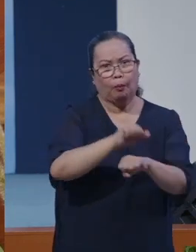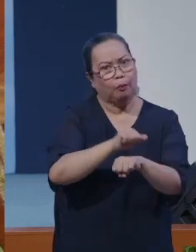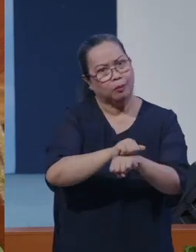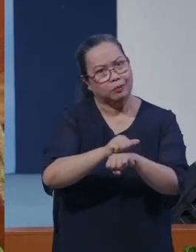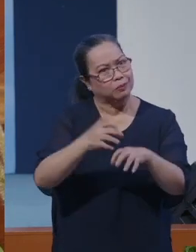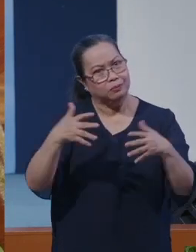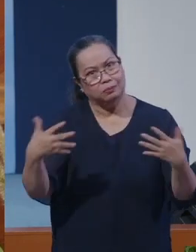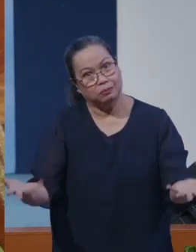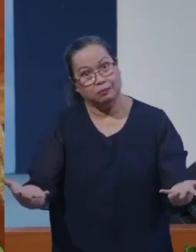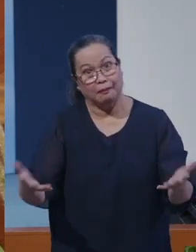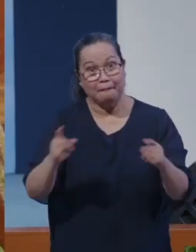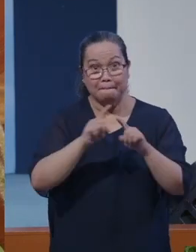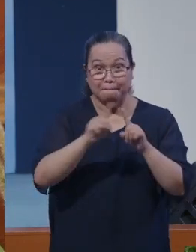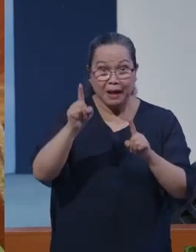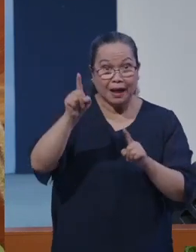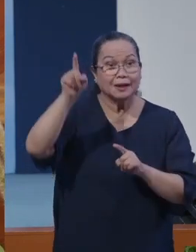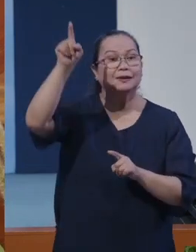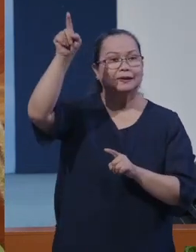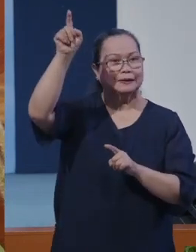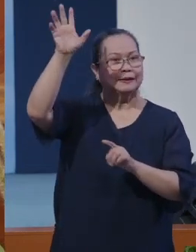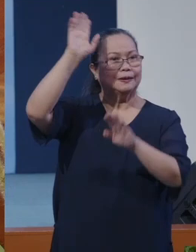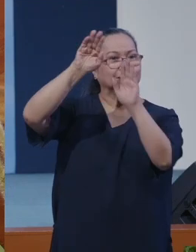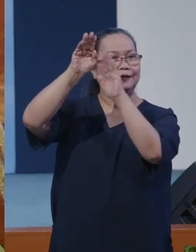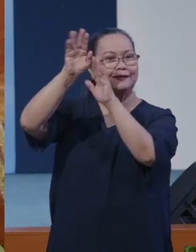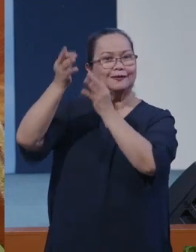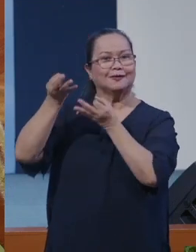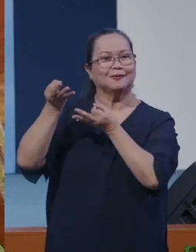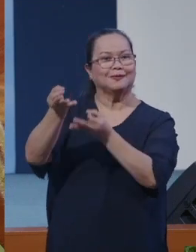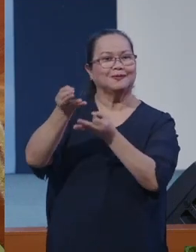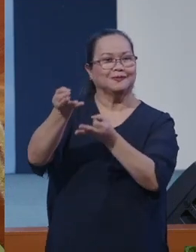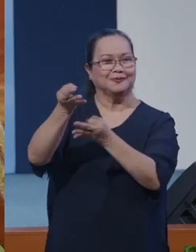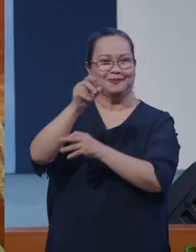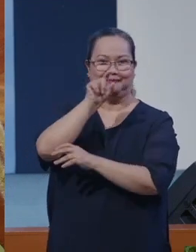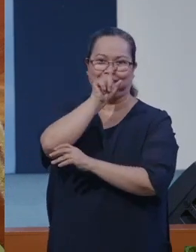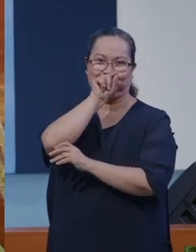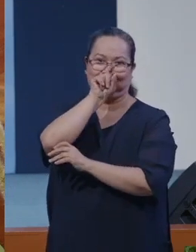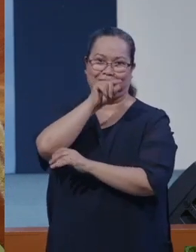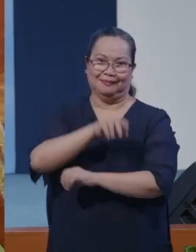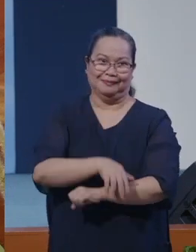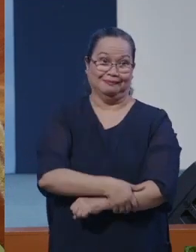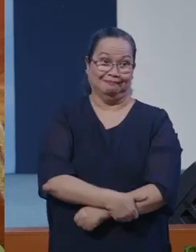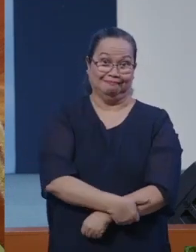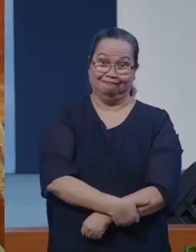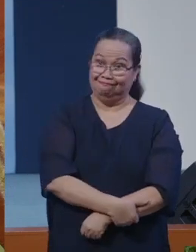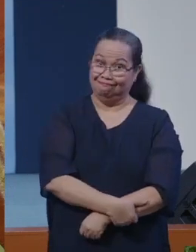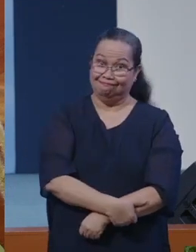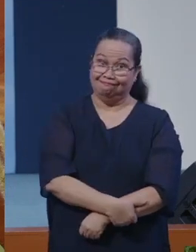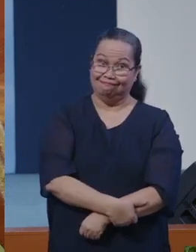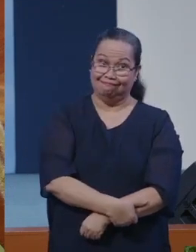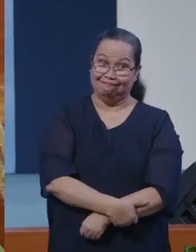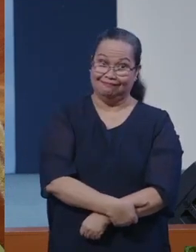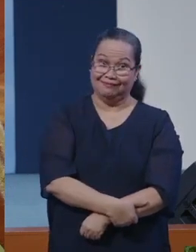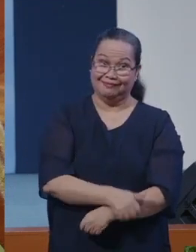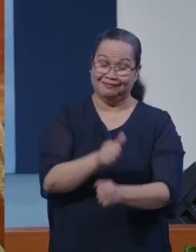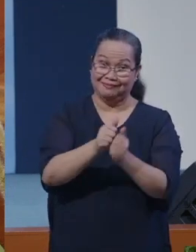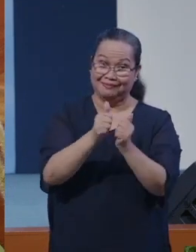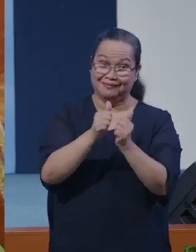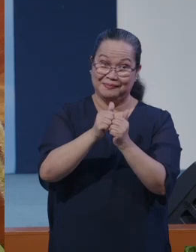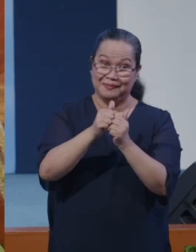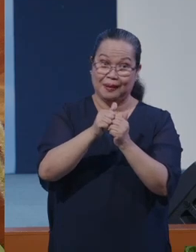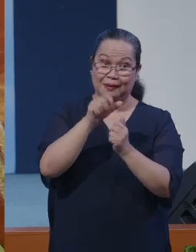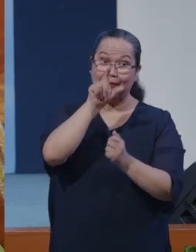into barns, yet your heavenly Father feeds them. Hindi ibig sabihin na yung birds nakanganga